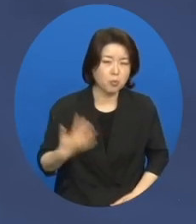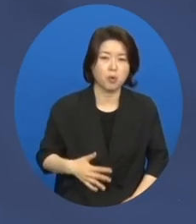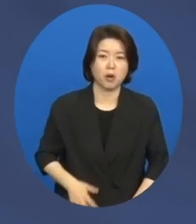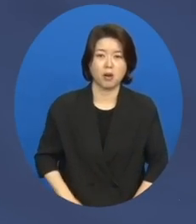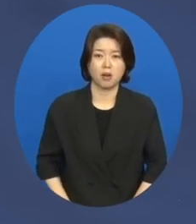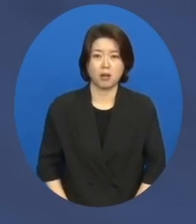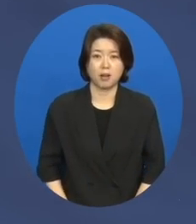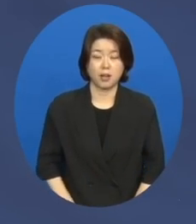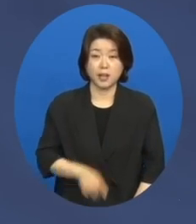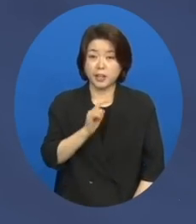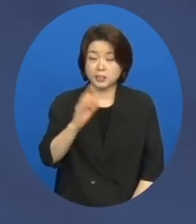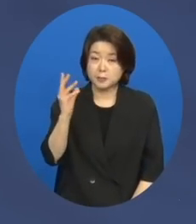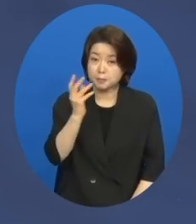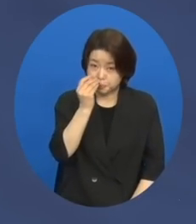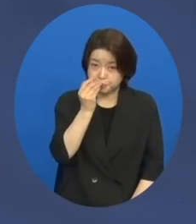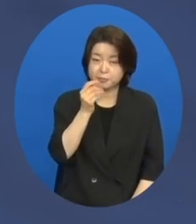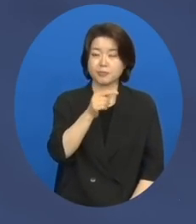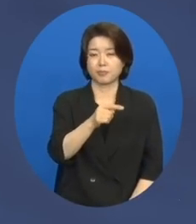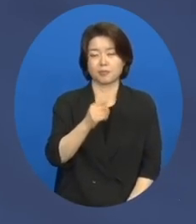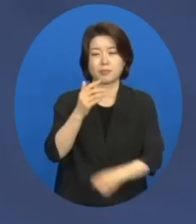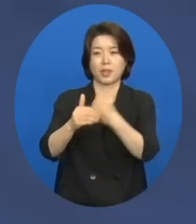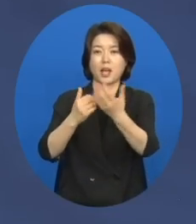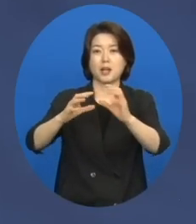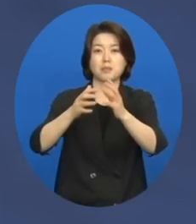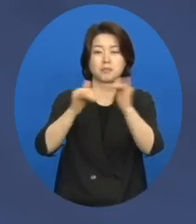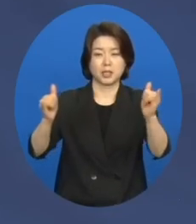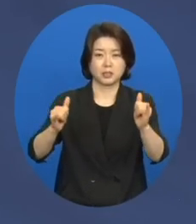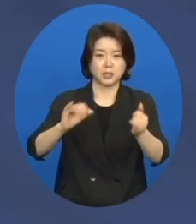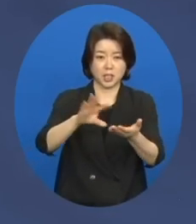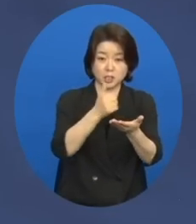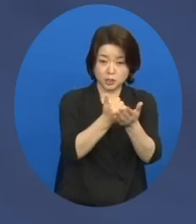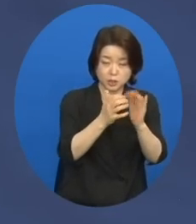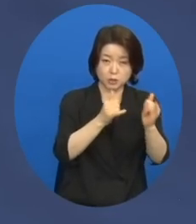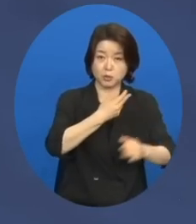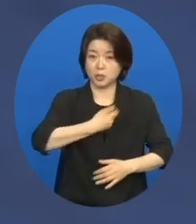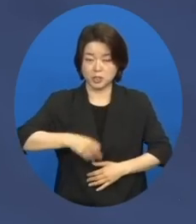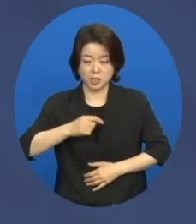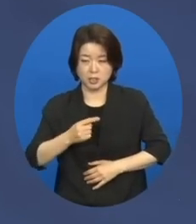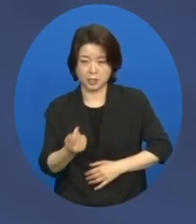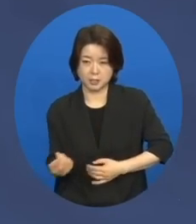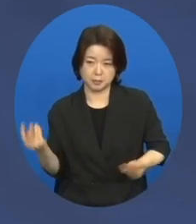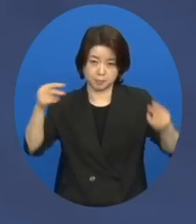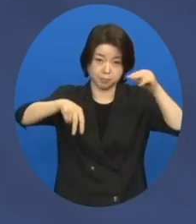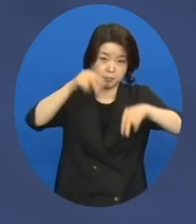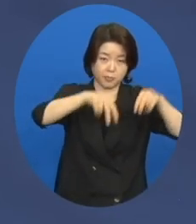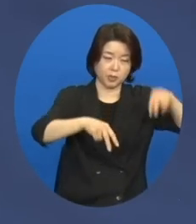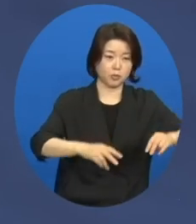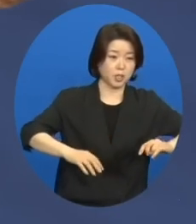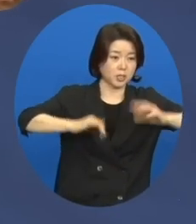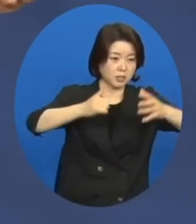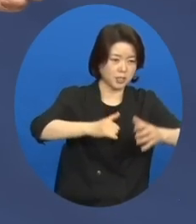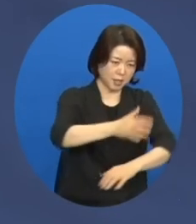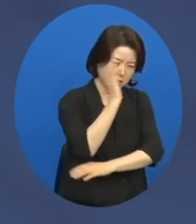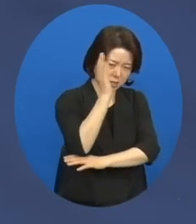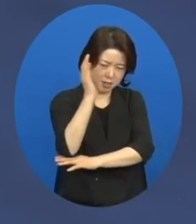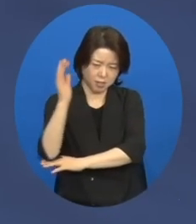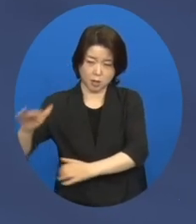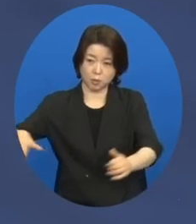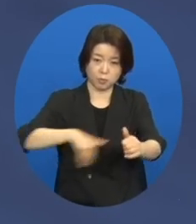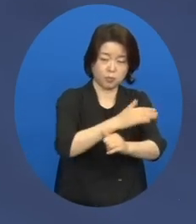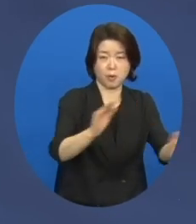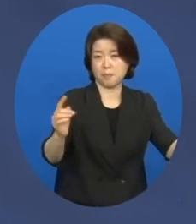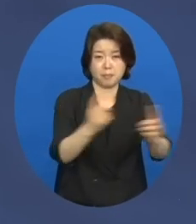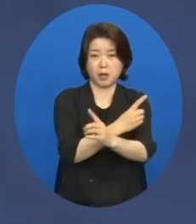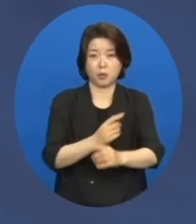놀랍게도. 그리고 그 거룩한 하나님의 백성들, 그리스도의 제자들이 일어나서 세상을 막 뒤흔들기 시작한 거예요.